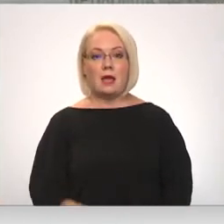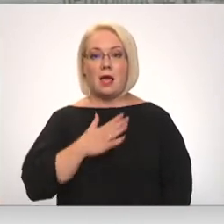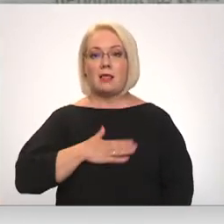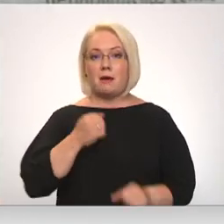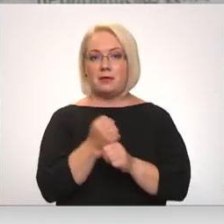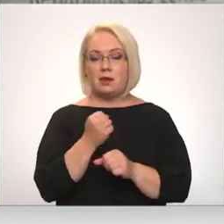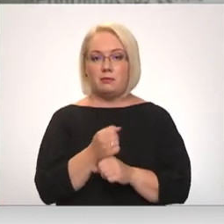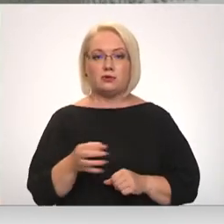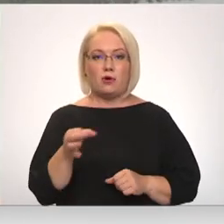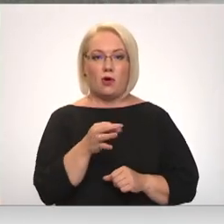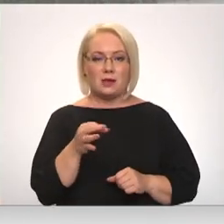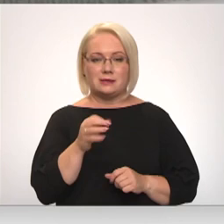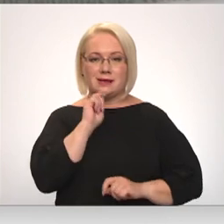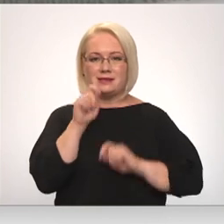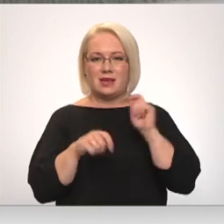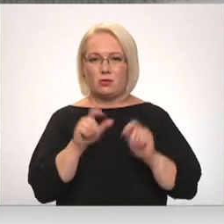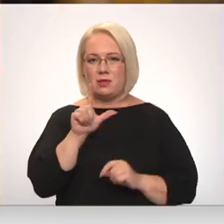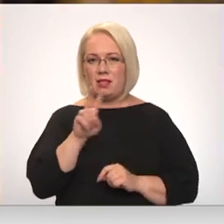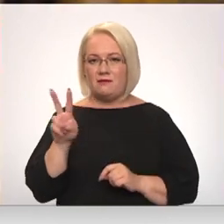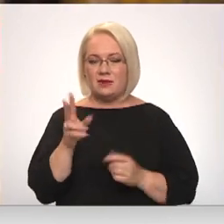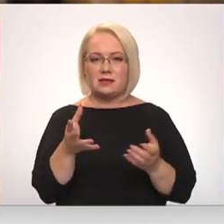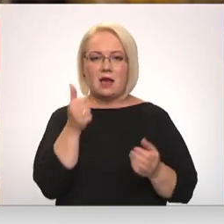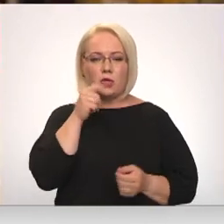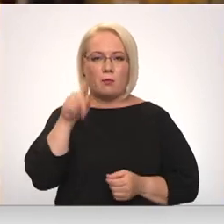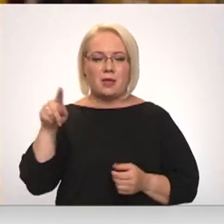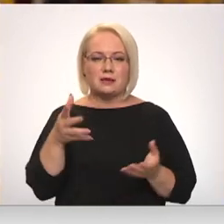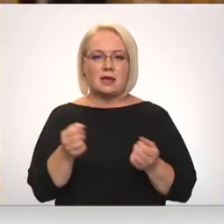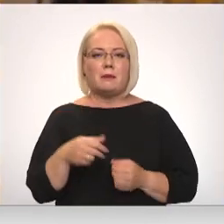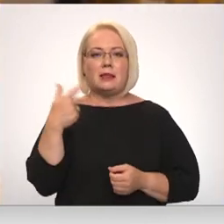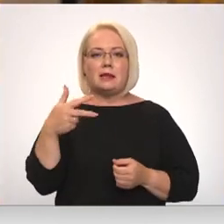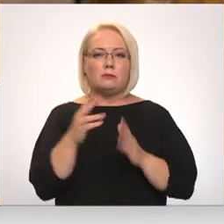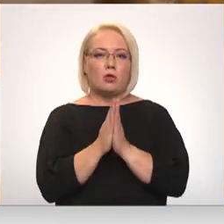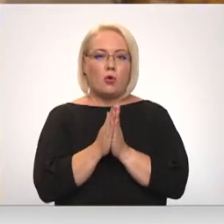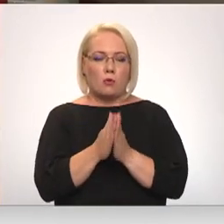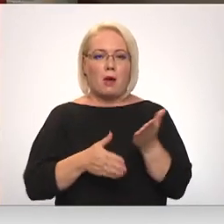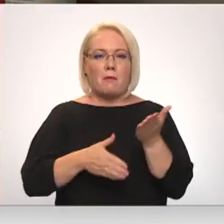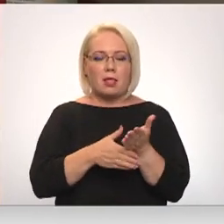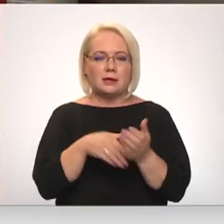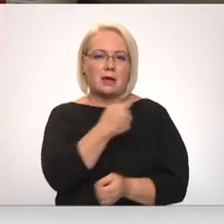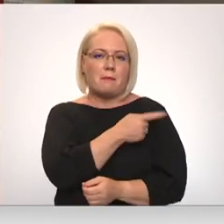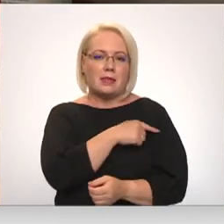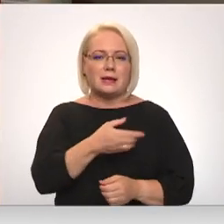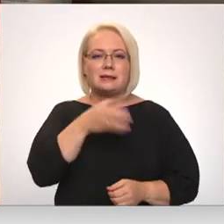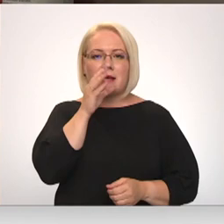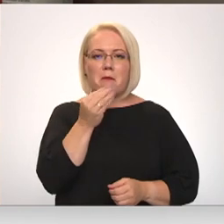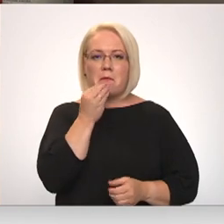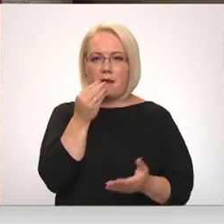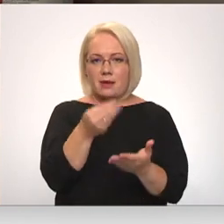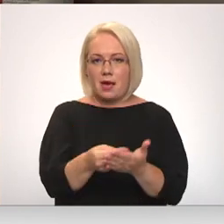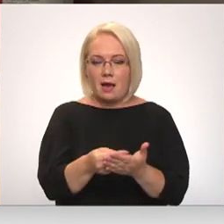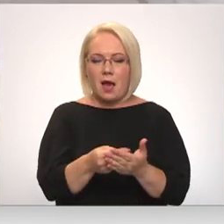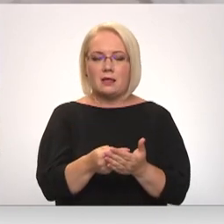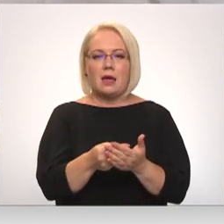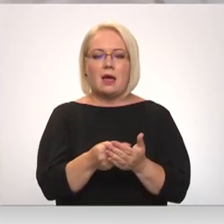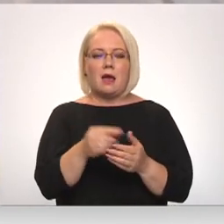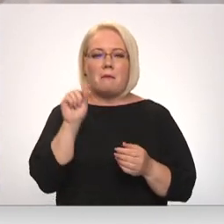Labdarības organizācijas Iedot LV katru mēnesi saņem apmēram 30 lūgumus palīdzēt ar medicīniskās dzeramās pārtikas iegādi.